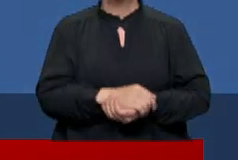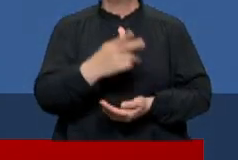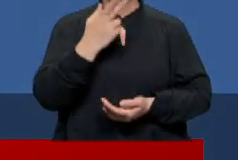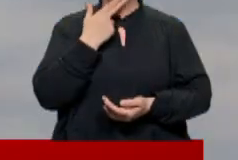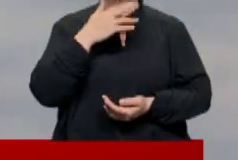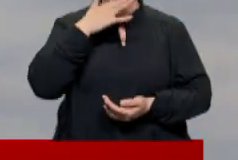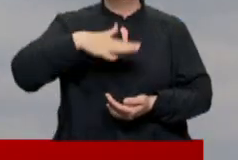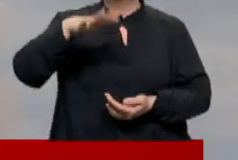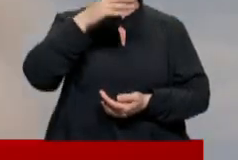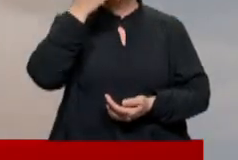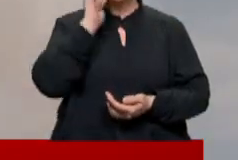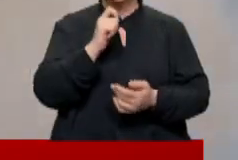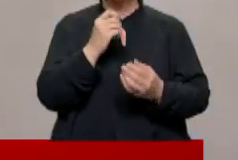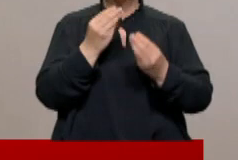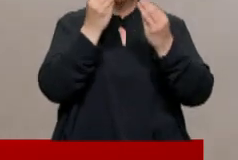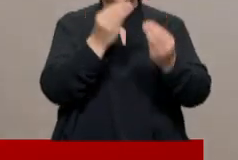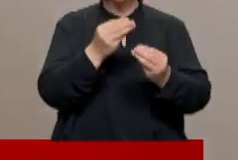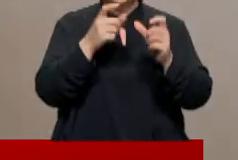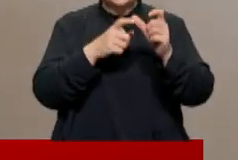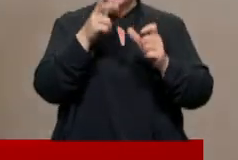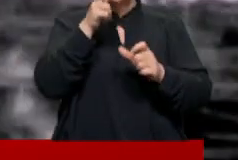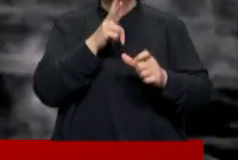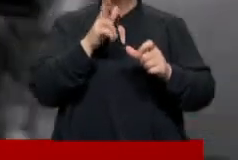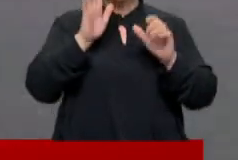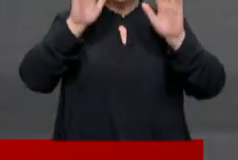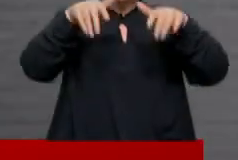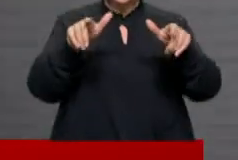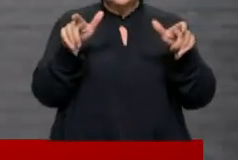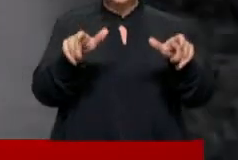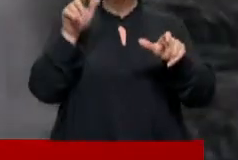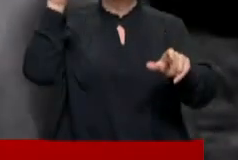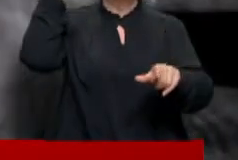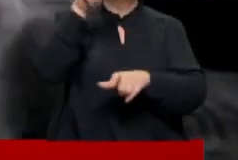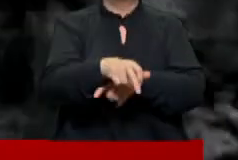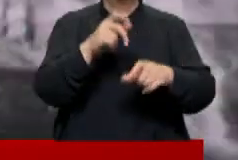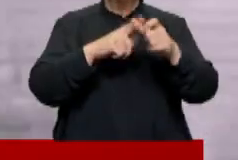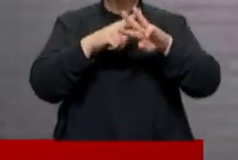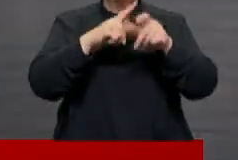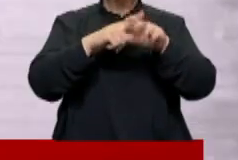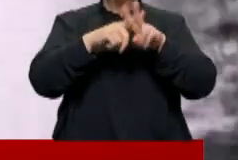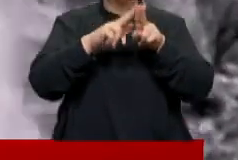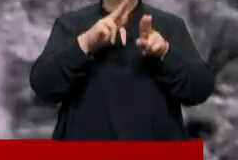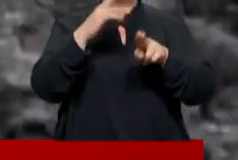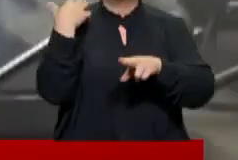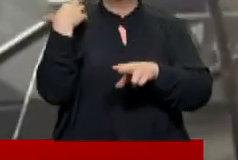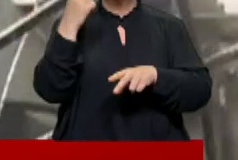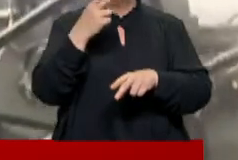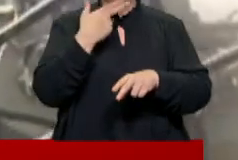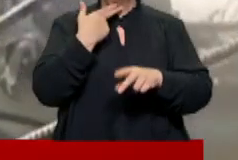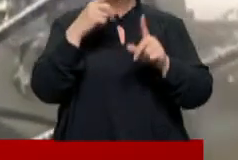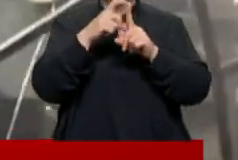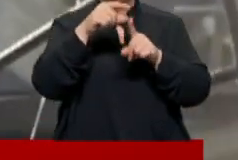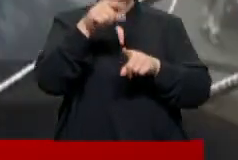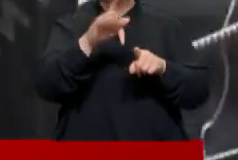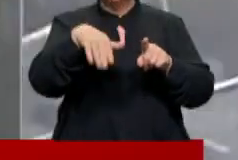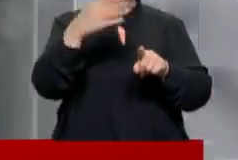Rusya Avrupa'nın Ukrayna'ya teslim ettiği S-300 hava savunma sistemini vurdu. Çeçen komutan Kadirov, Rusya'nın Donbas